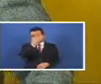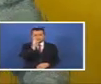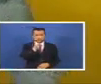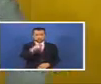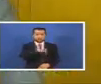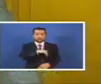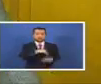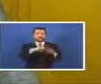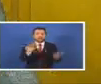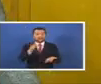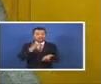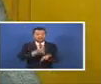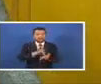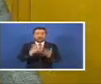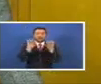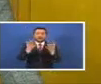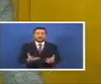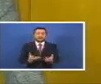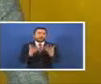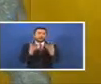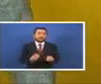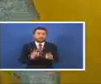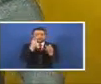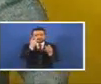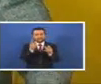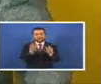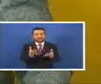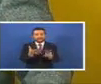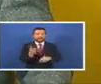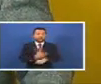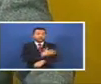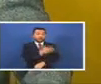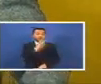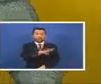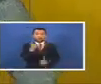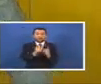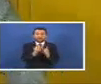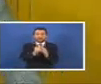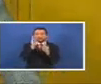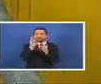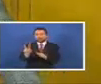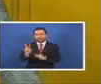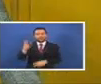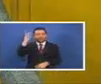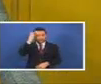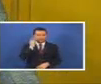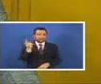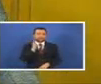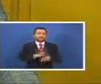gözüken ama bedelinin ne kadar ağır olduğunu ülke olarak birlikte tecrübe ettiğimiz bir şey